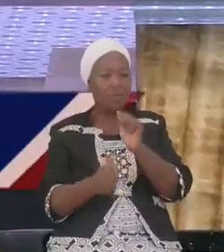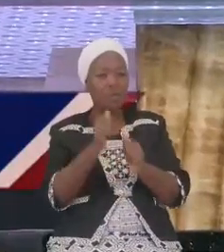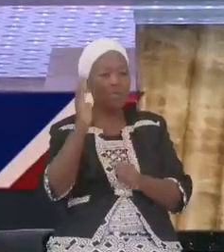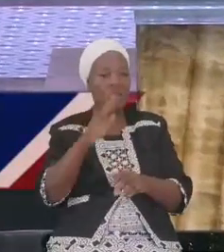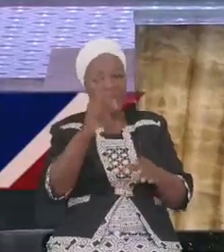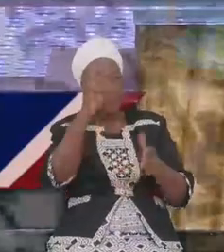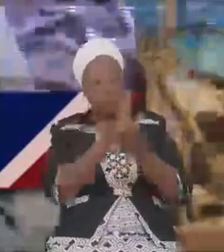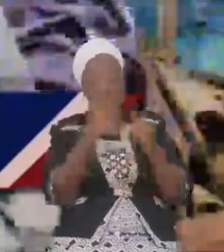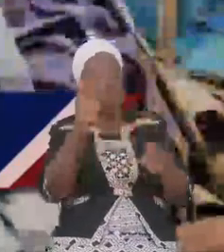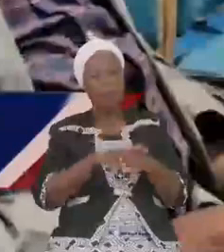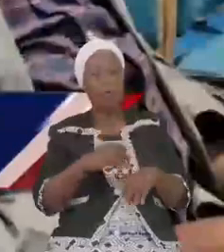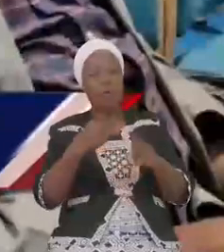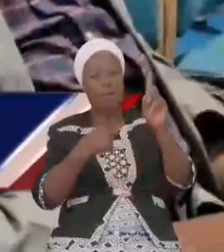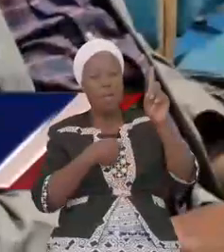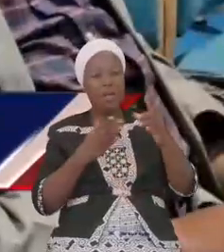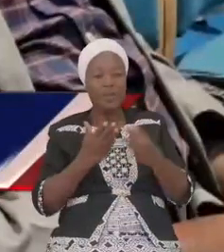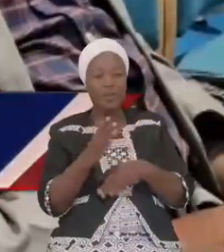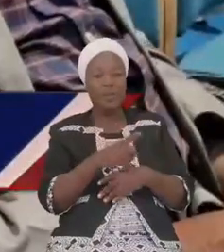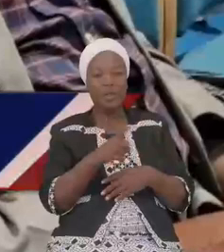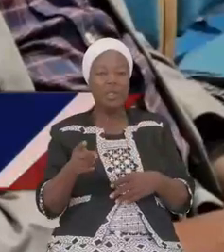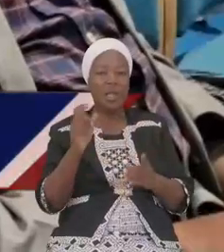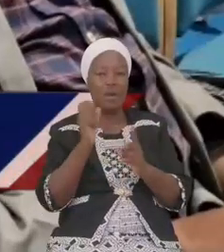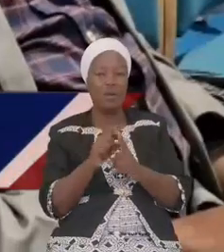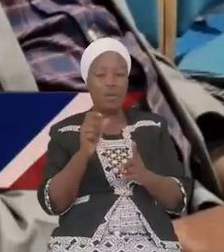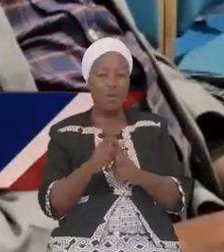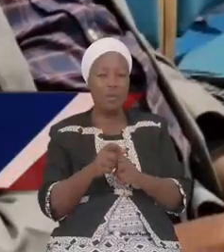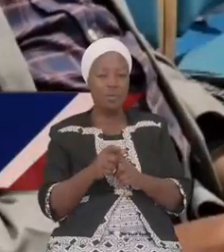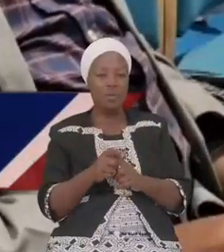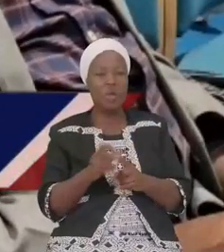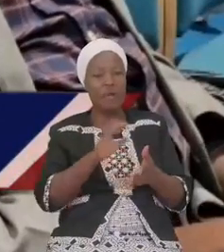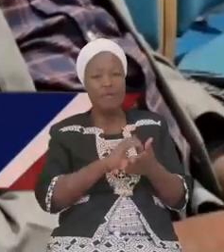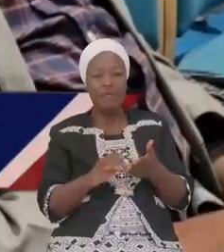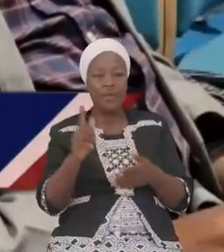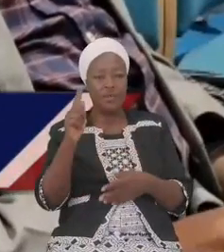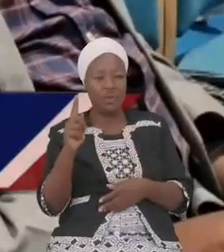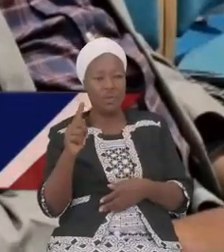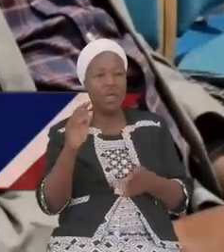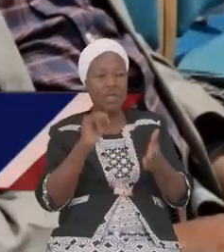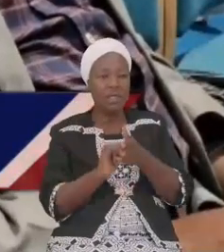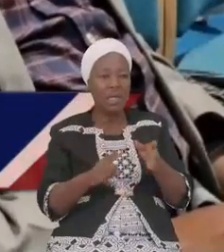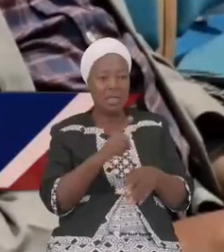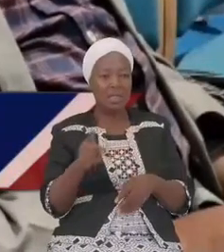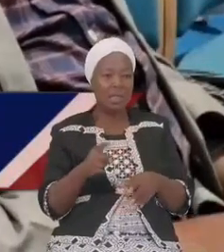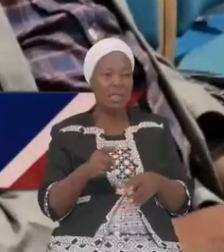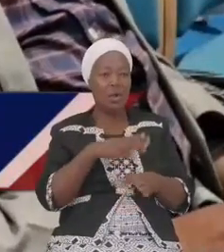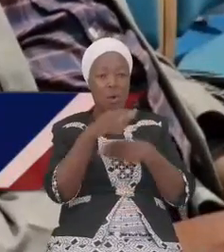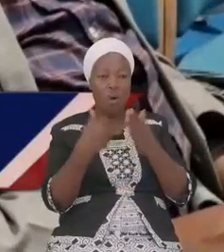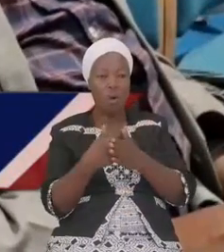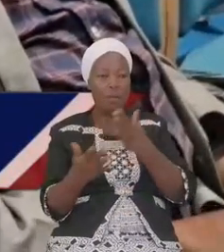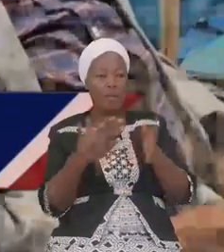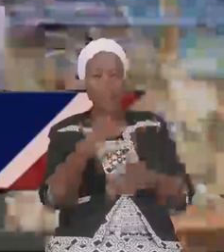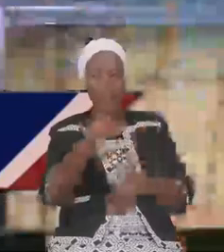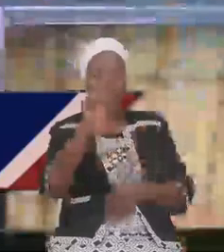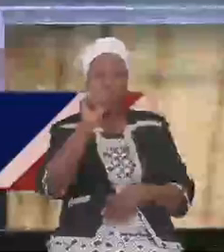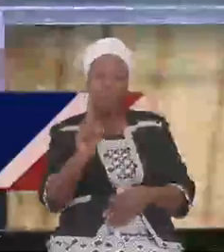leur parole. Verset 21. Afin que tout soit un. C'est